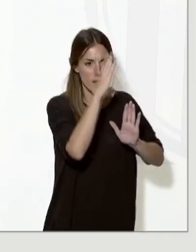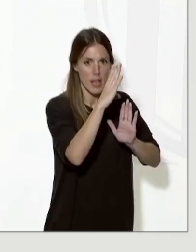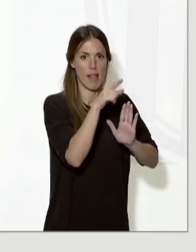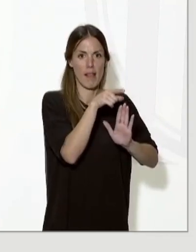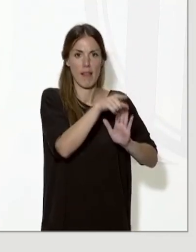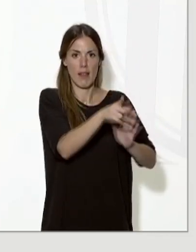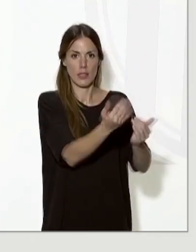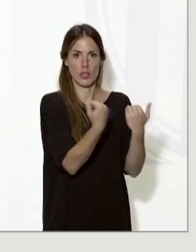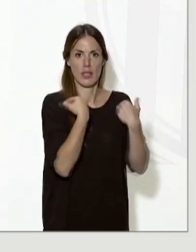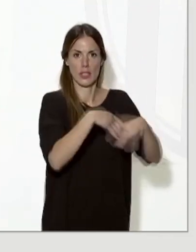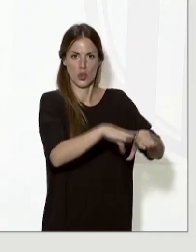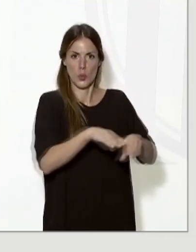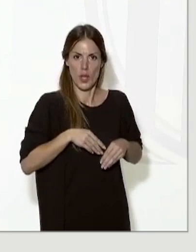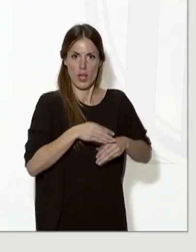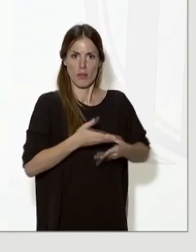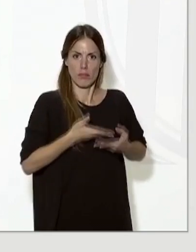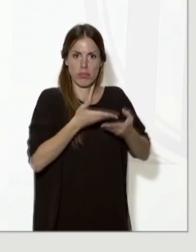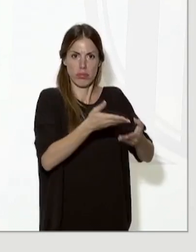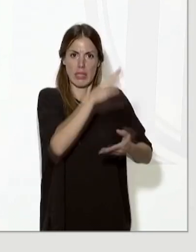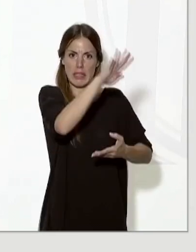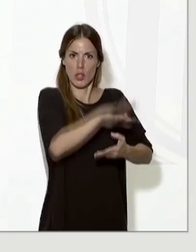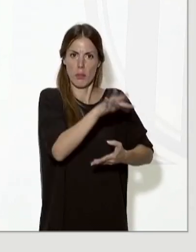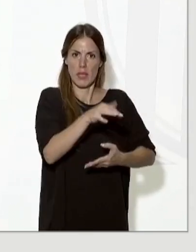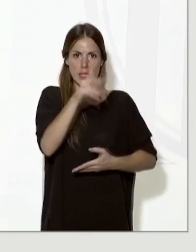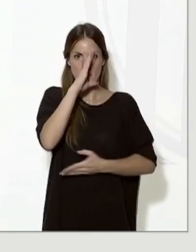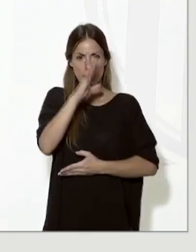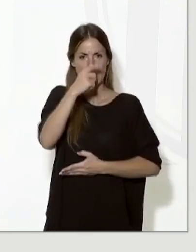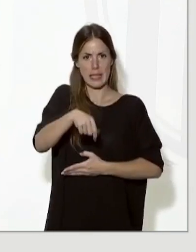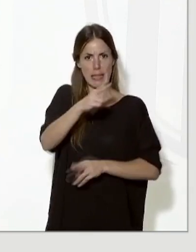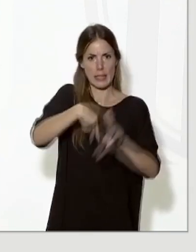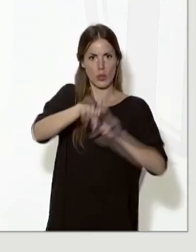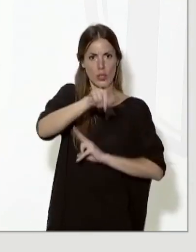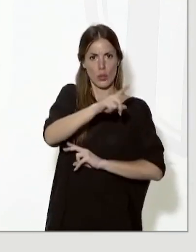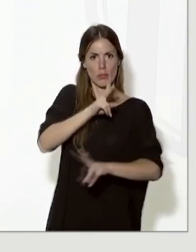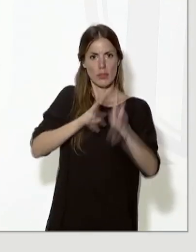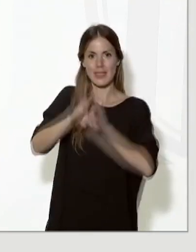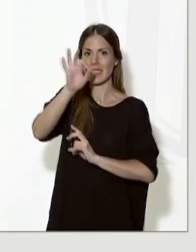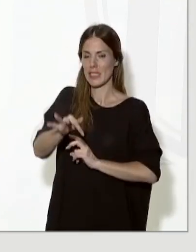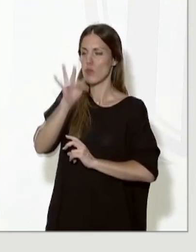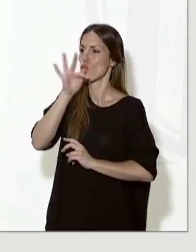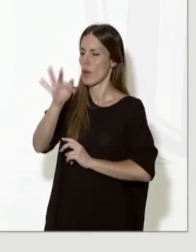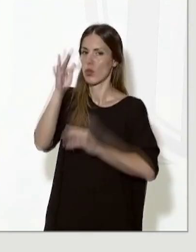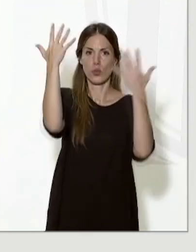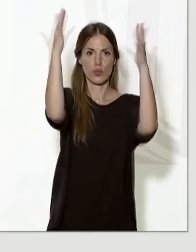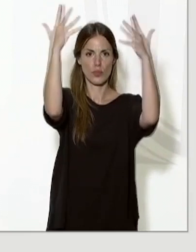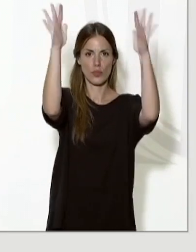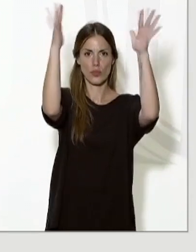Que assumiu al servei de Catalunya i amb lleialtat al president de la Generalitat de Catalunya? Sí, ho prometo.